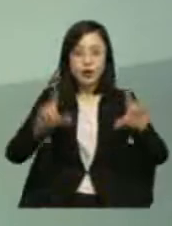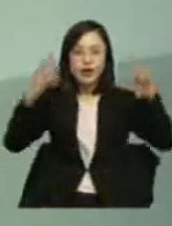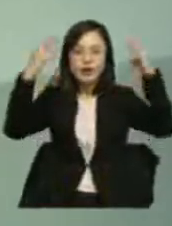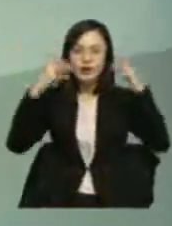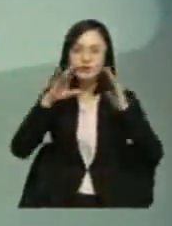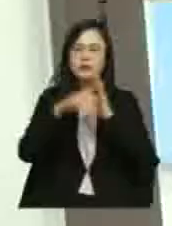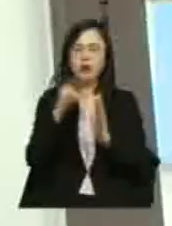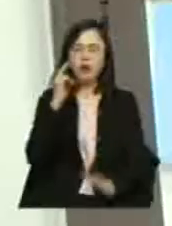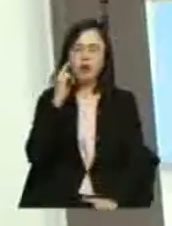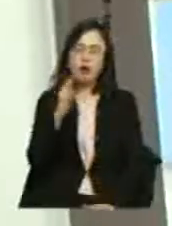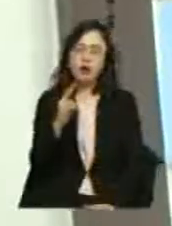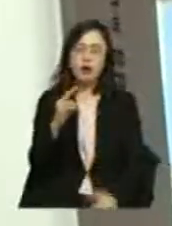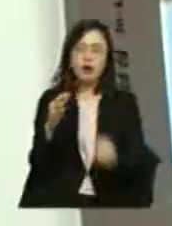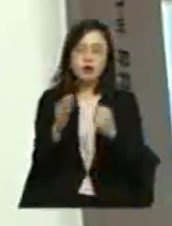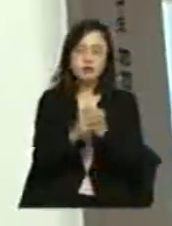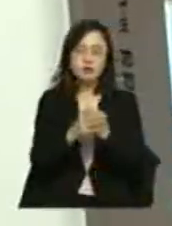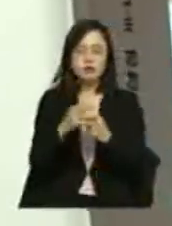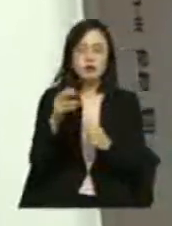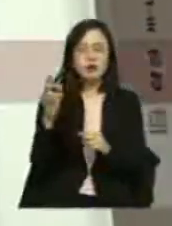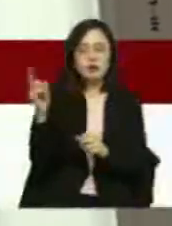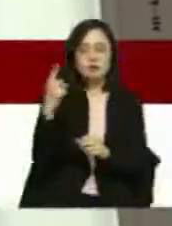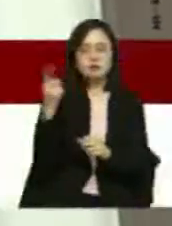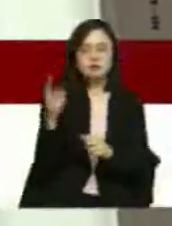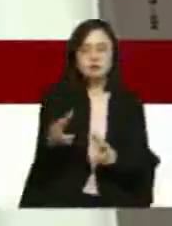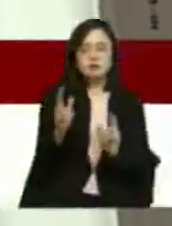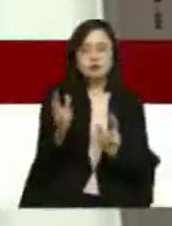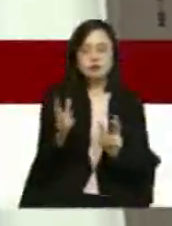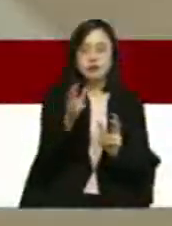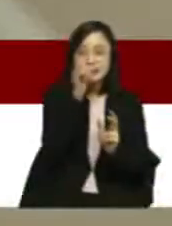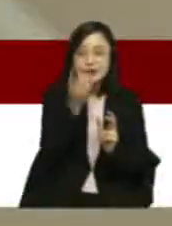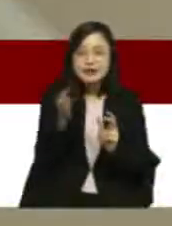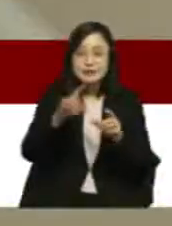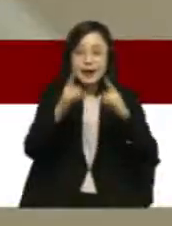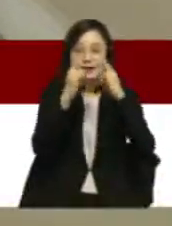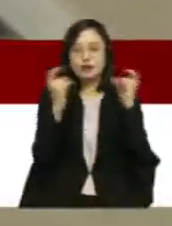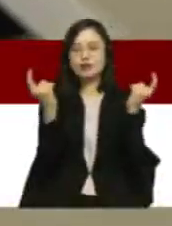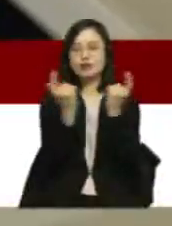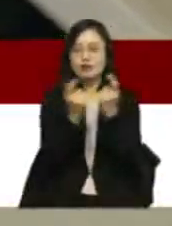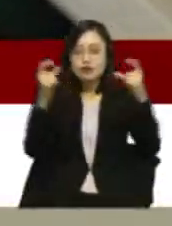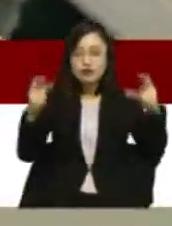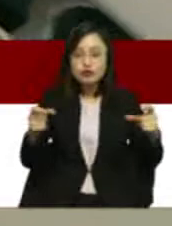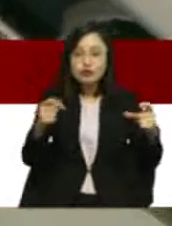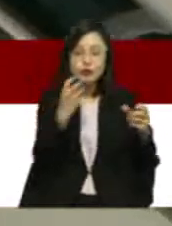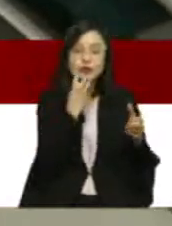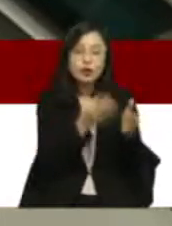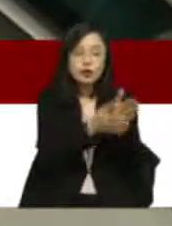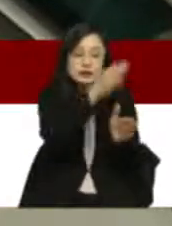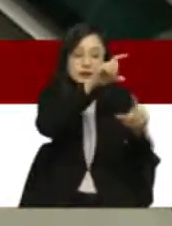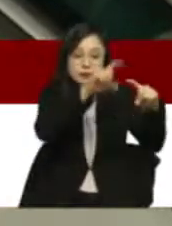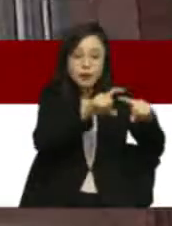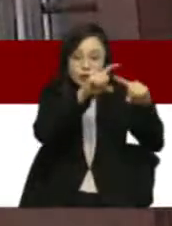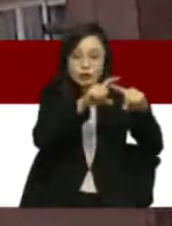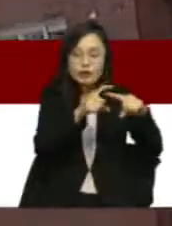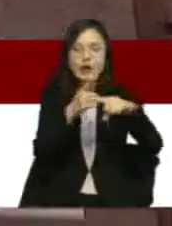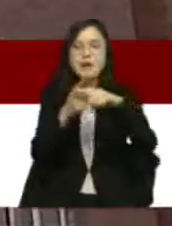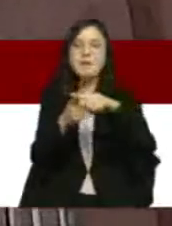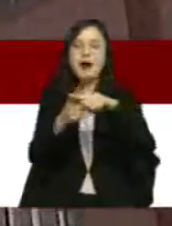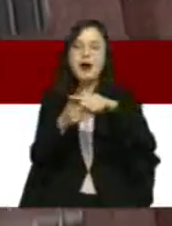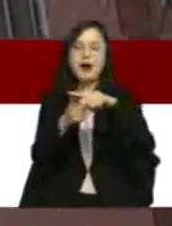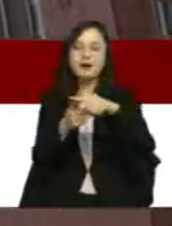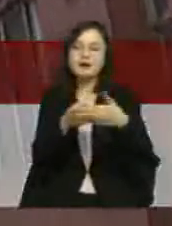계속되면서 전기 사용량이 급증했지만 성북구의 경우 증가율이 서울시 평균의 절반 수준을 보였습니다.